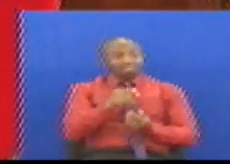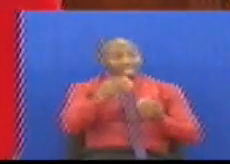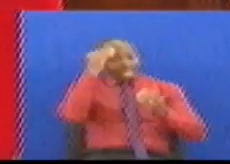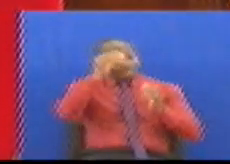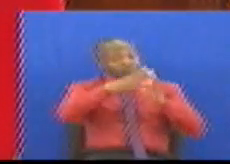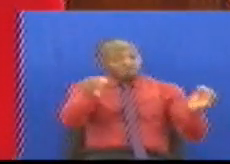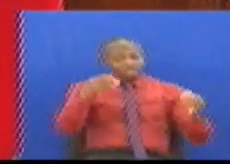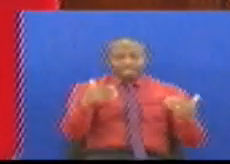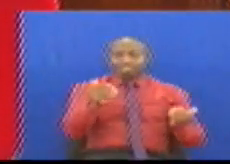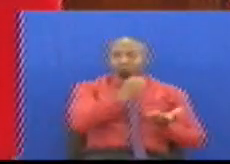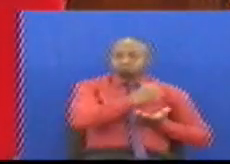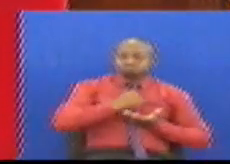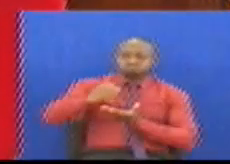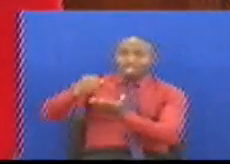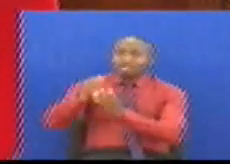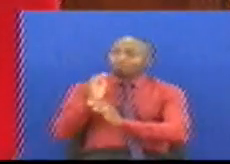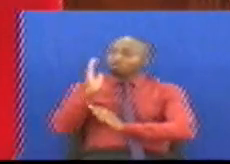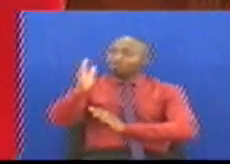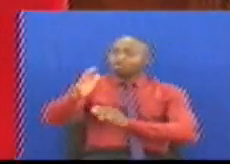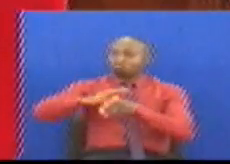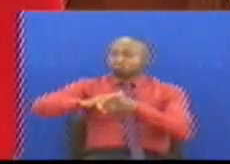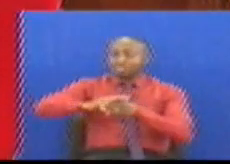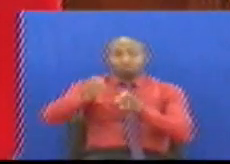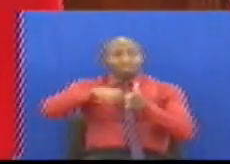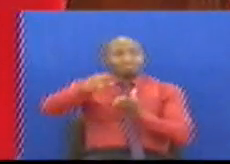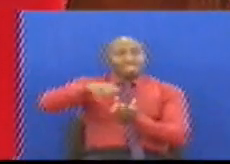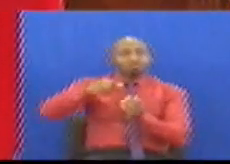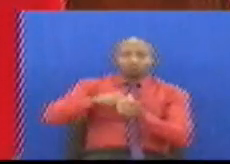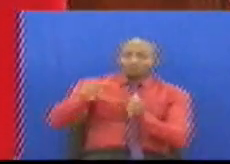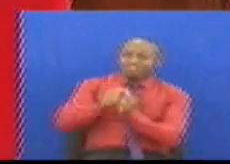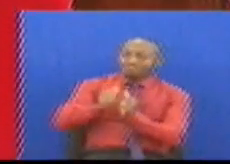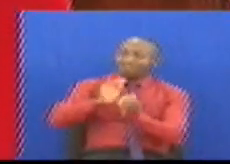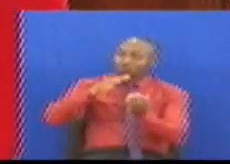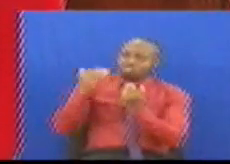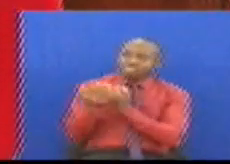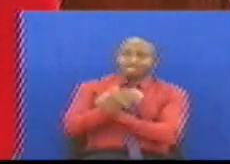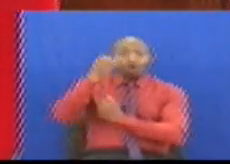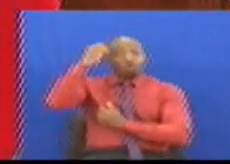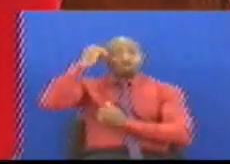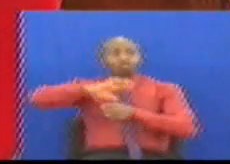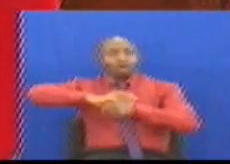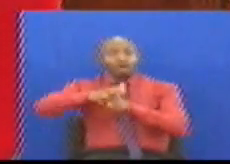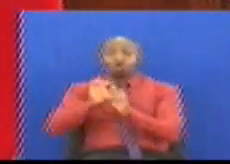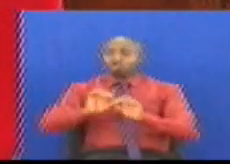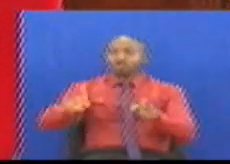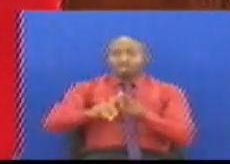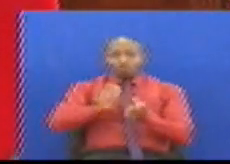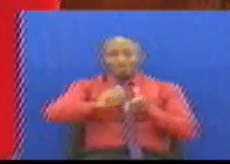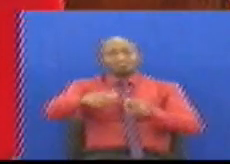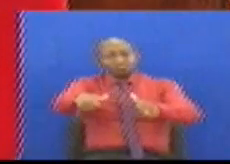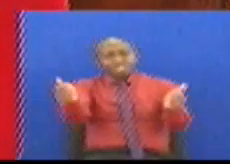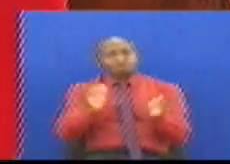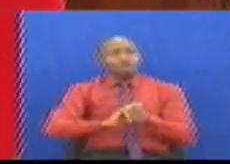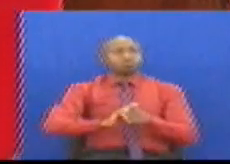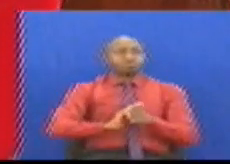sasa zitumike moja kwa moja kugharamia vifaa vya kujikinga na corona, na wazitumie wenyewe wanafunzi ambao ndio